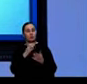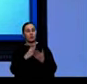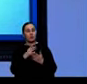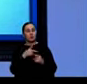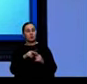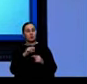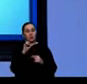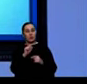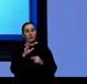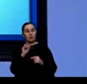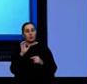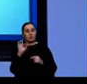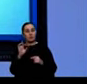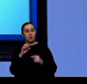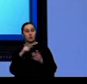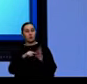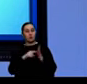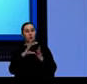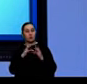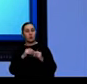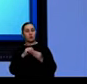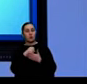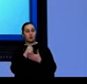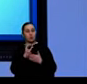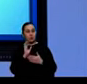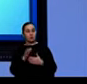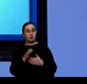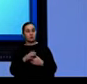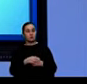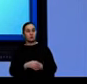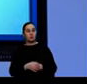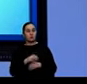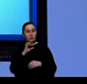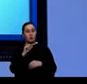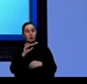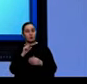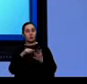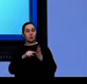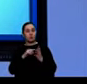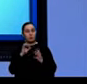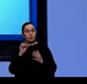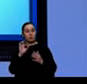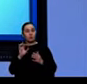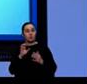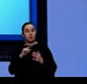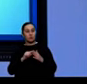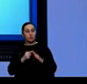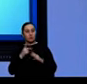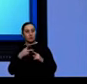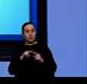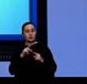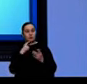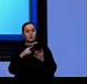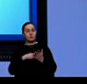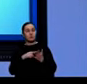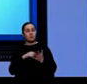А вариантыда А ва Б нұқталарыны белгілен. Мана А нұқта қамды Б